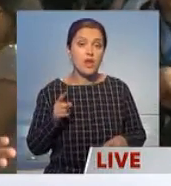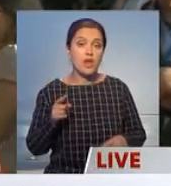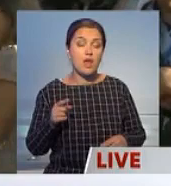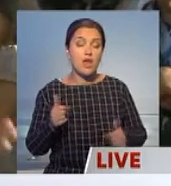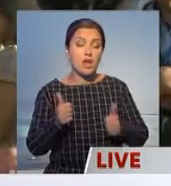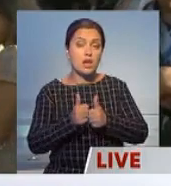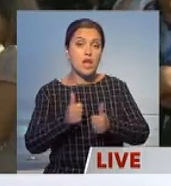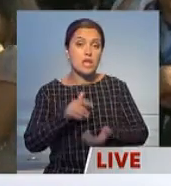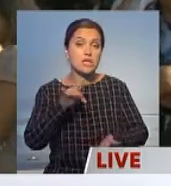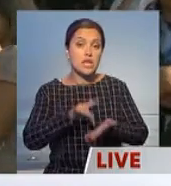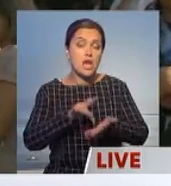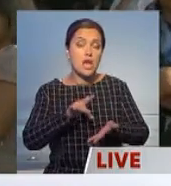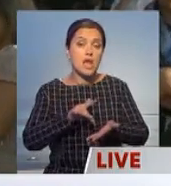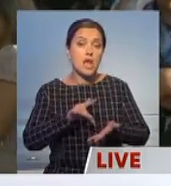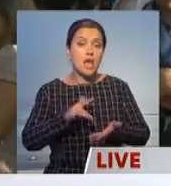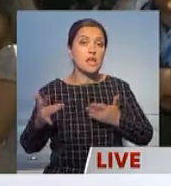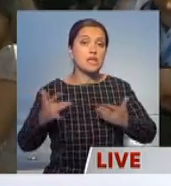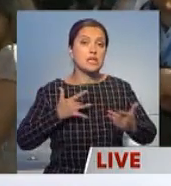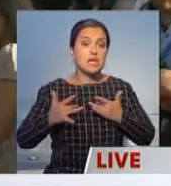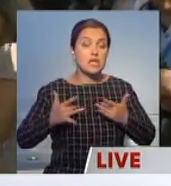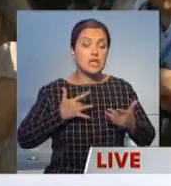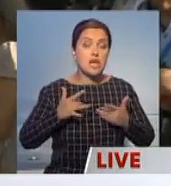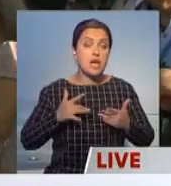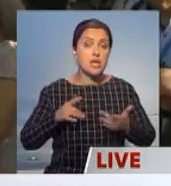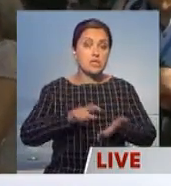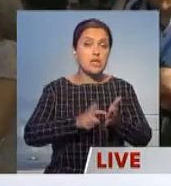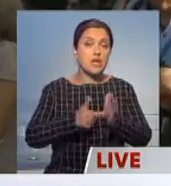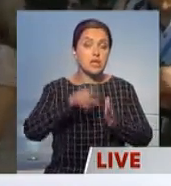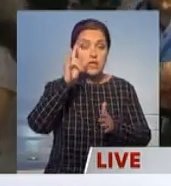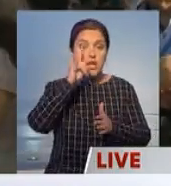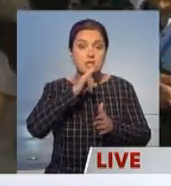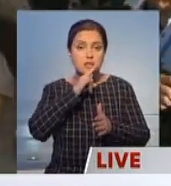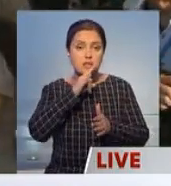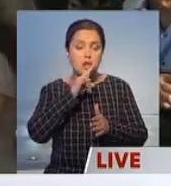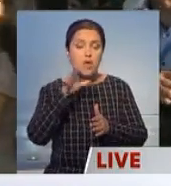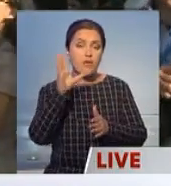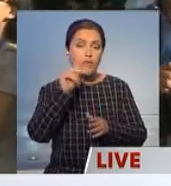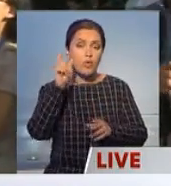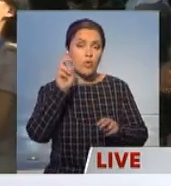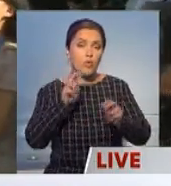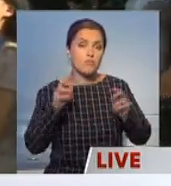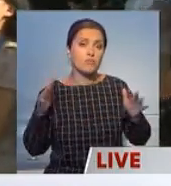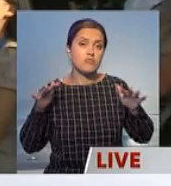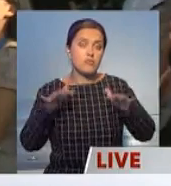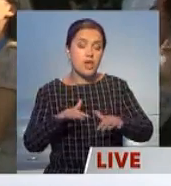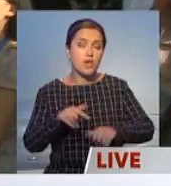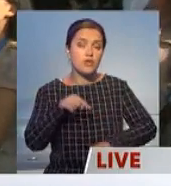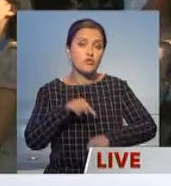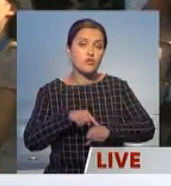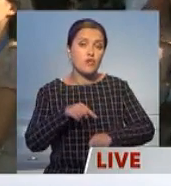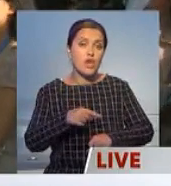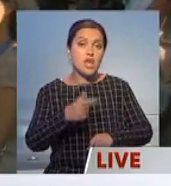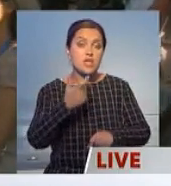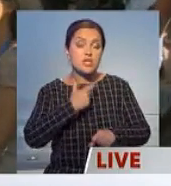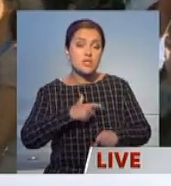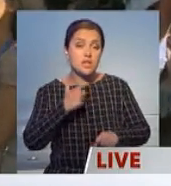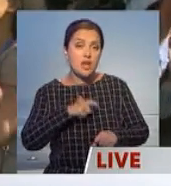центрального концертного зала «Казахстан» повсюду свет софитов и блеск вспышек фотокамер. Чувствуешь себя